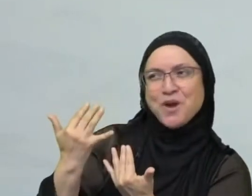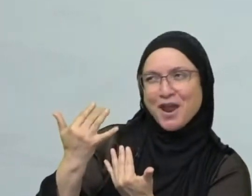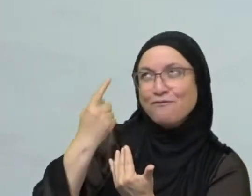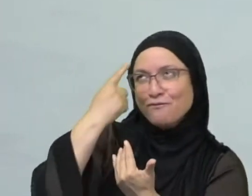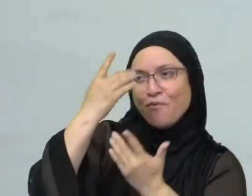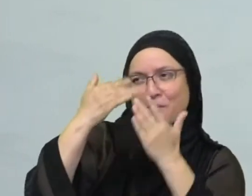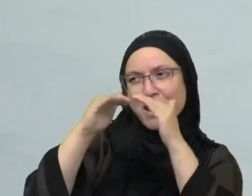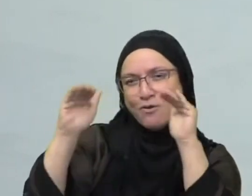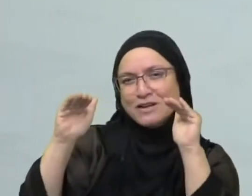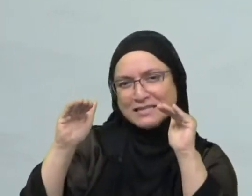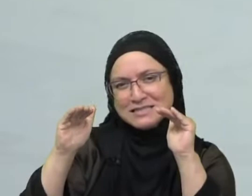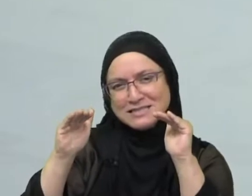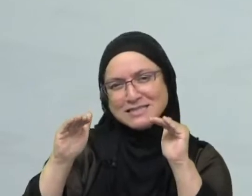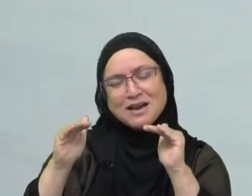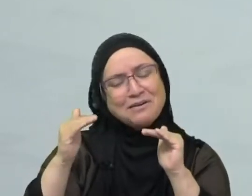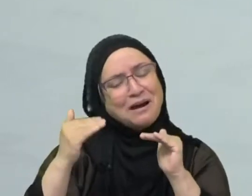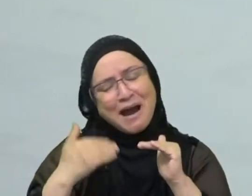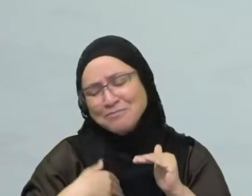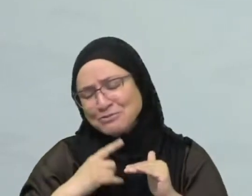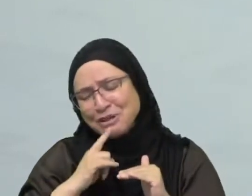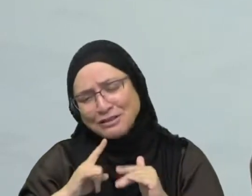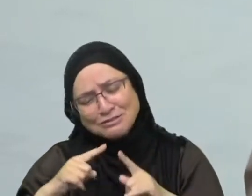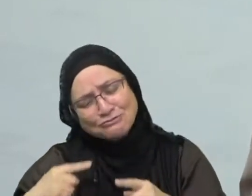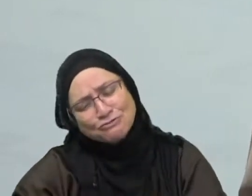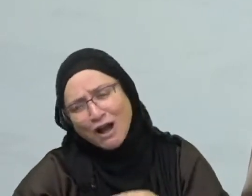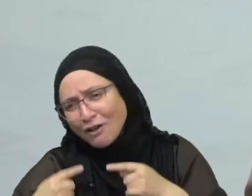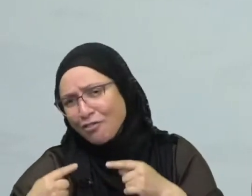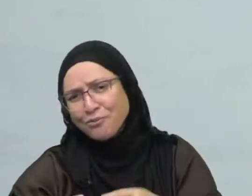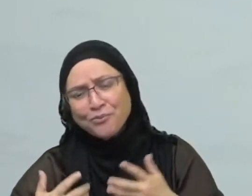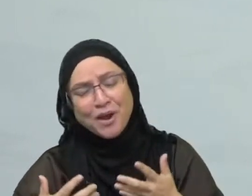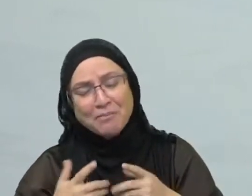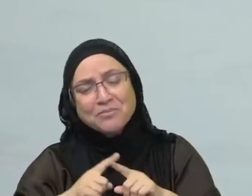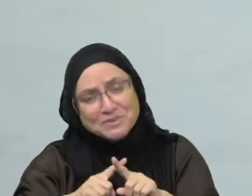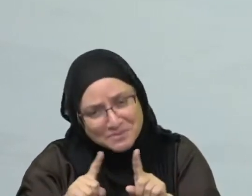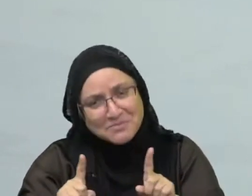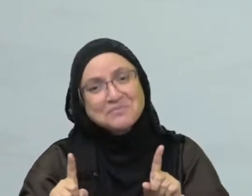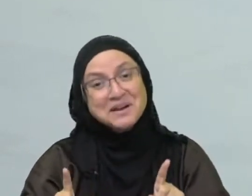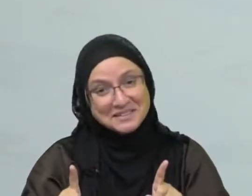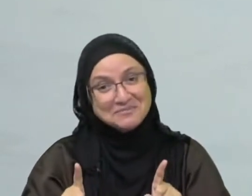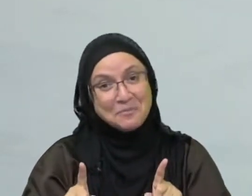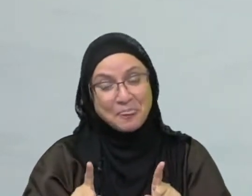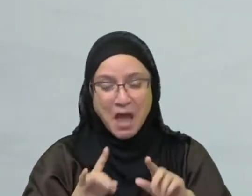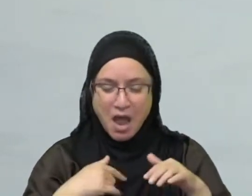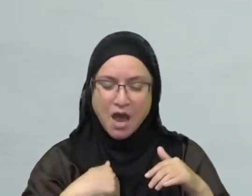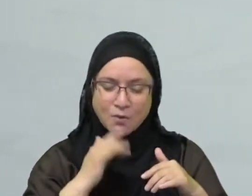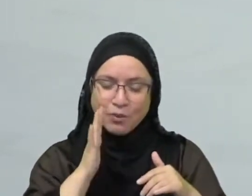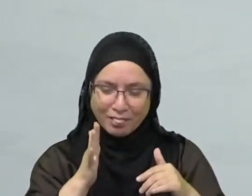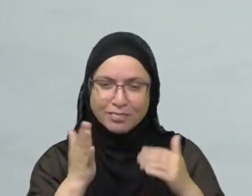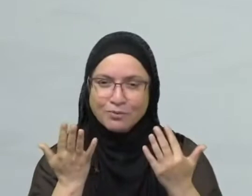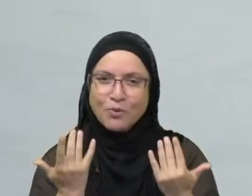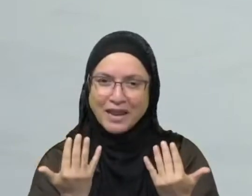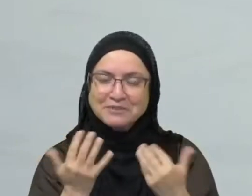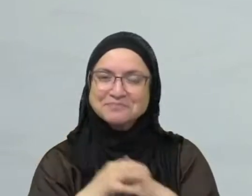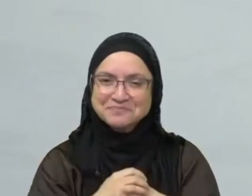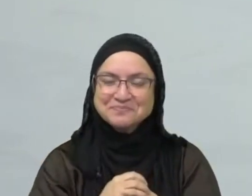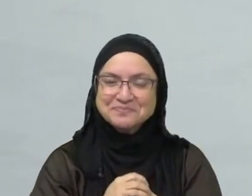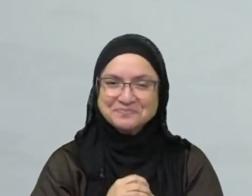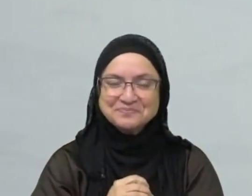mother, extremely close to his mother. And she says to the Prophet ﷺ, O Messenger of Allah,